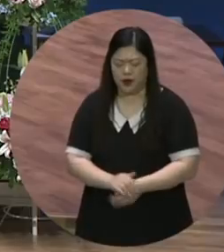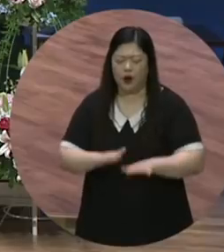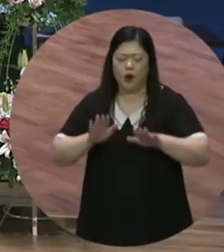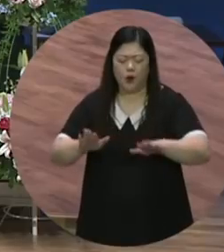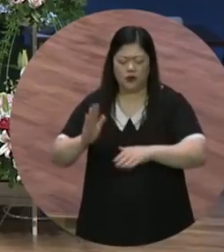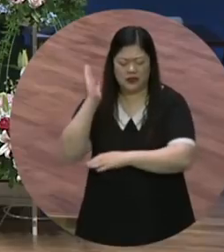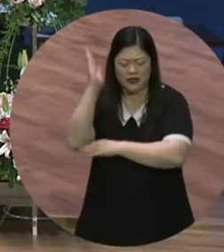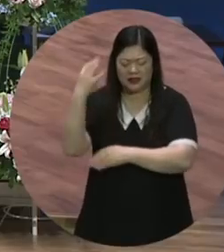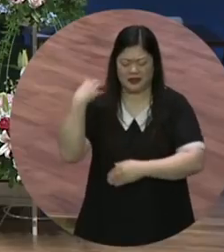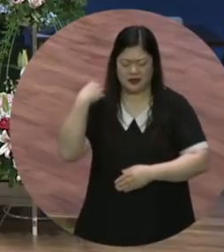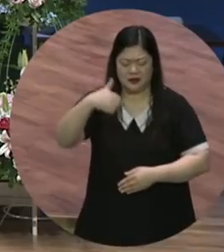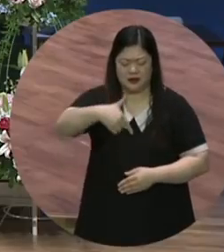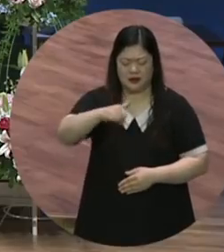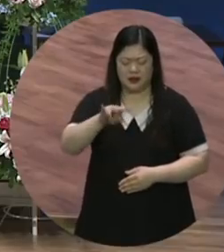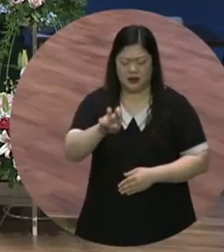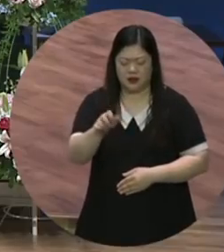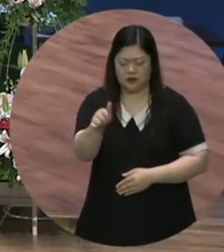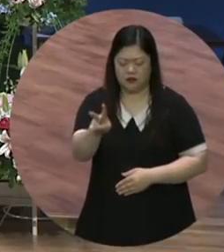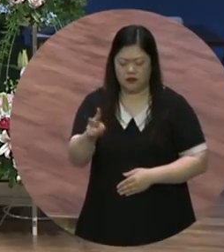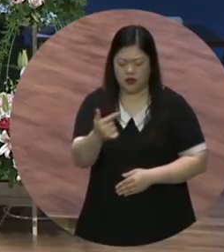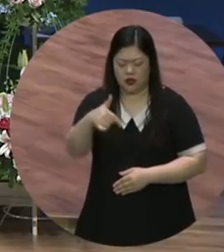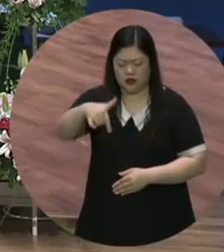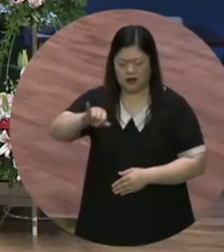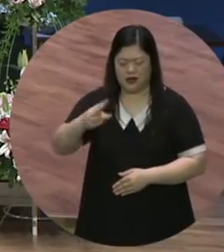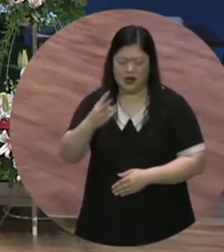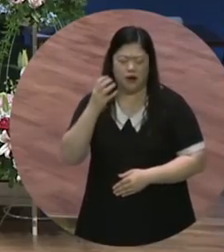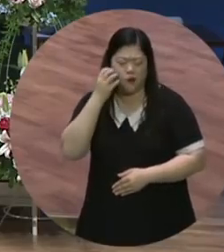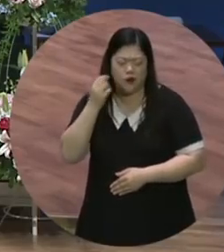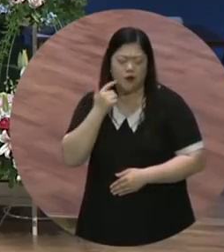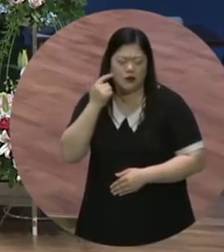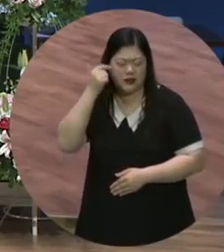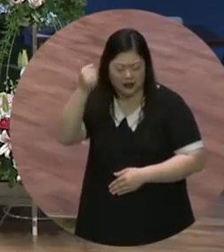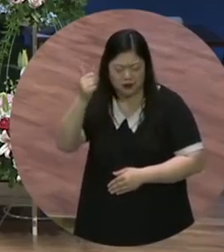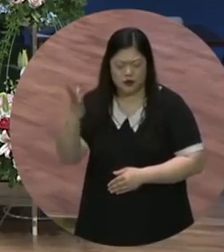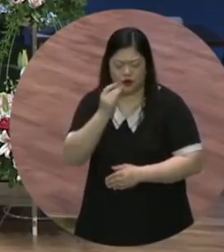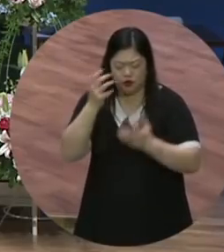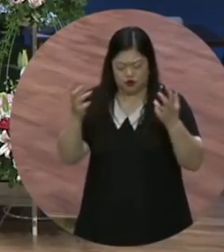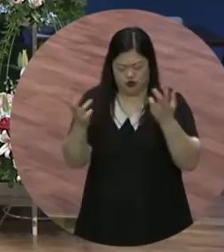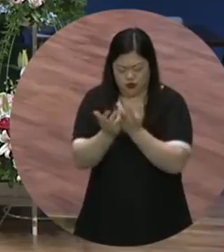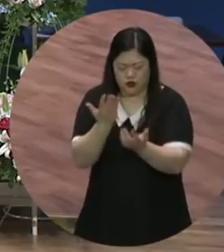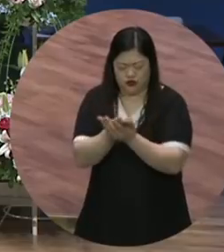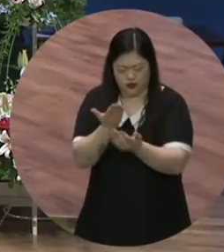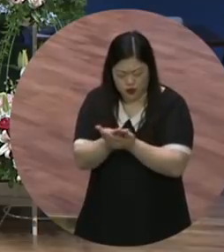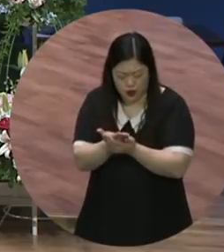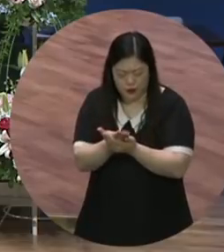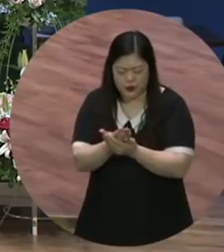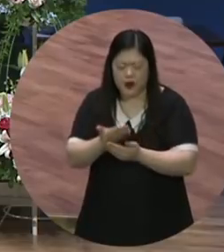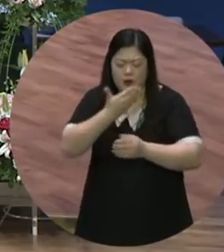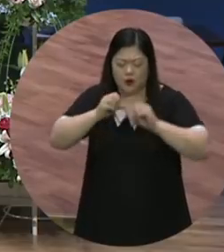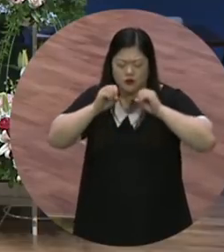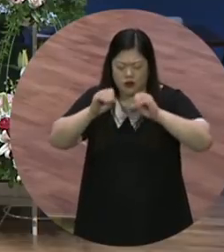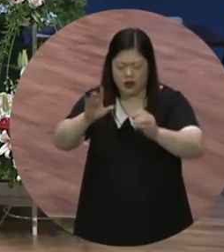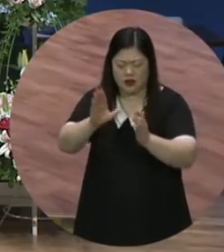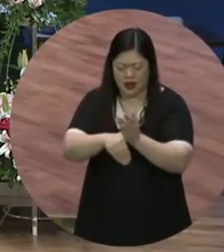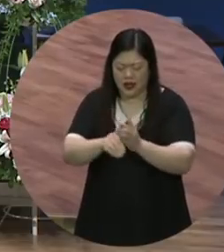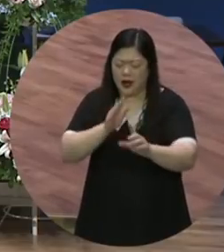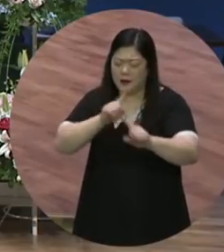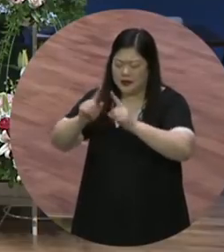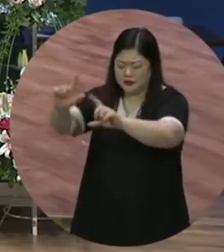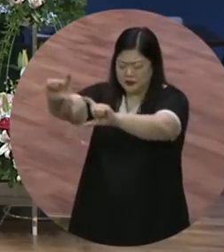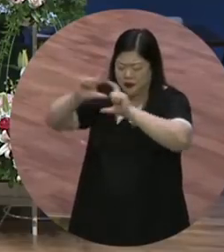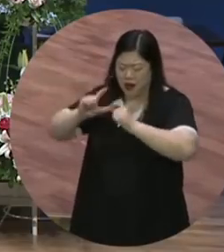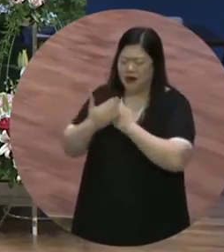선포하시는 김영기 목사님에게 영육간의 강건함을 더하여 주시오며 전 성도들이 현장에서 증인으로 서게 인도하여